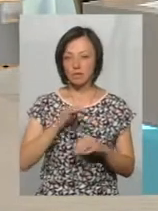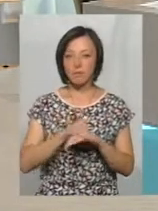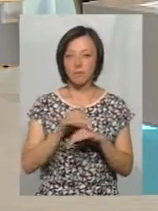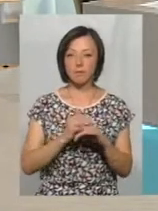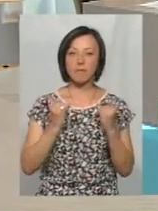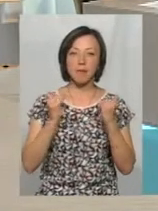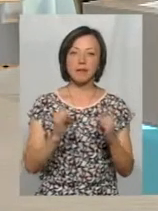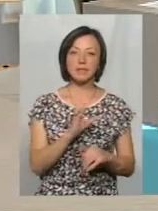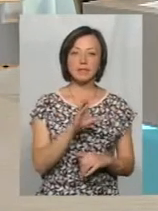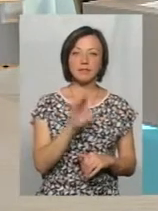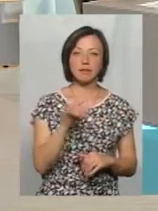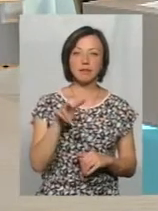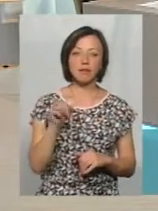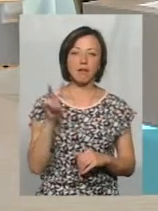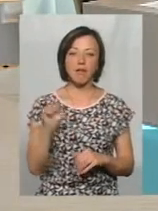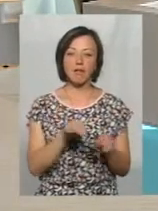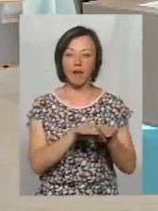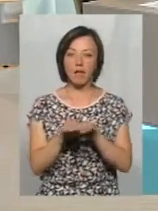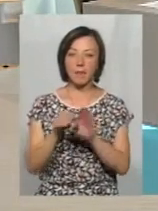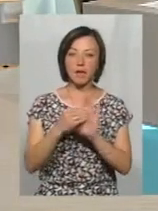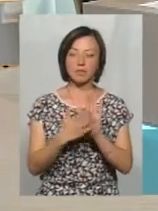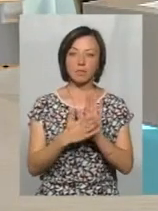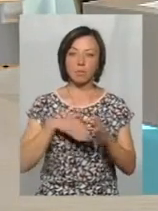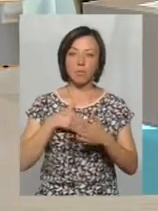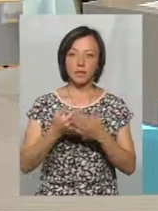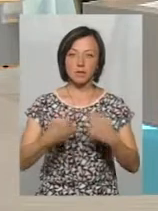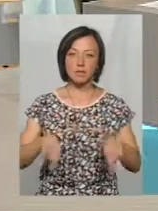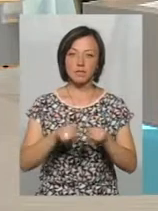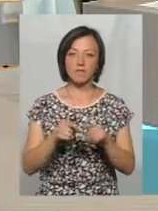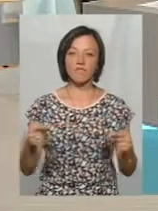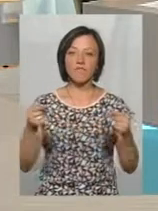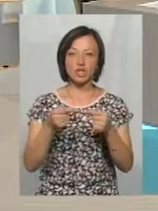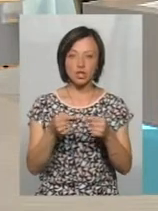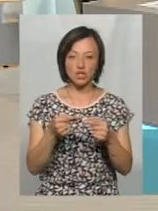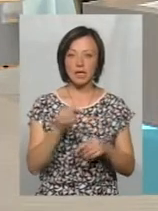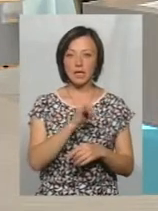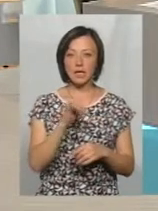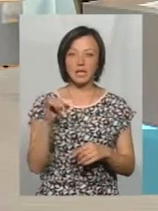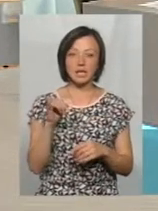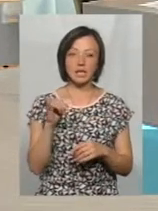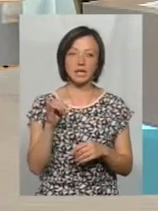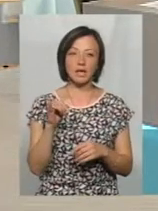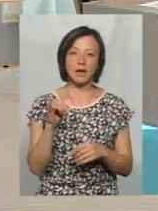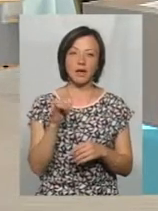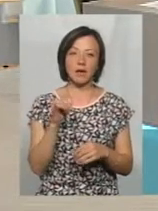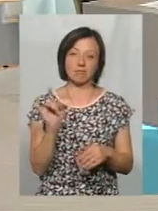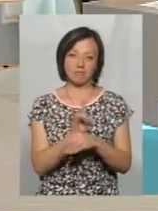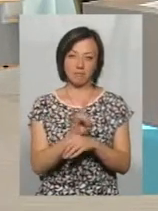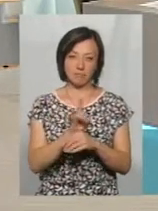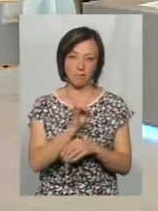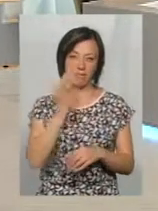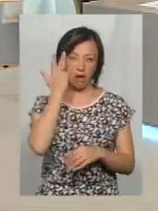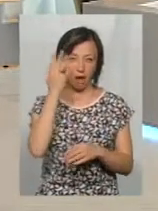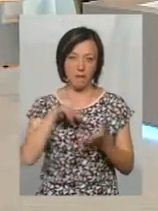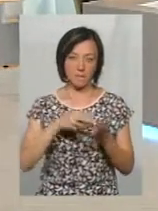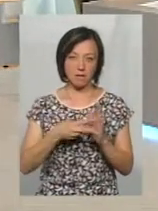ще на етапі реєстрації от громадської організації визначити її меркантильні намери, можна так сказати? Ну,